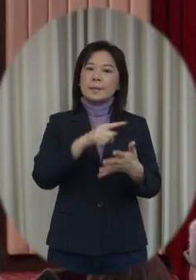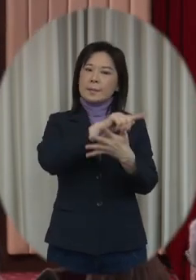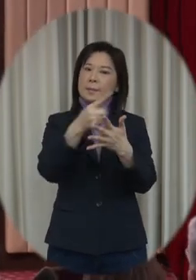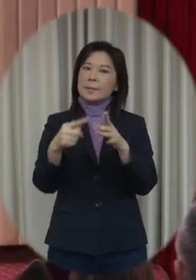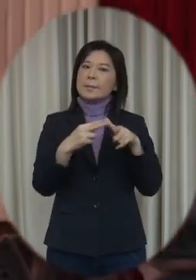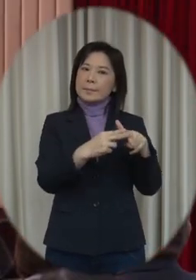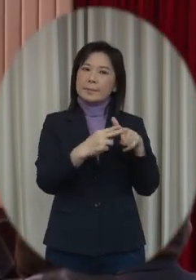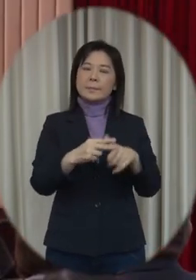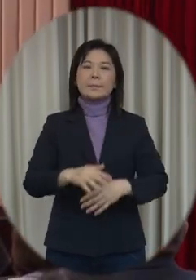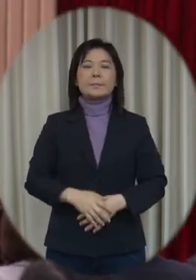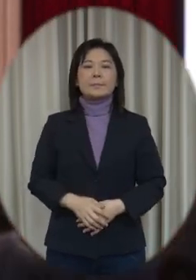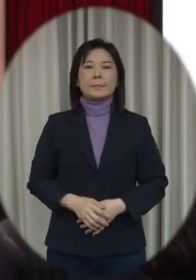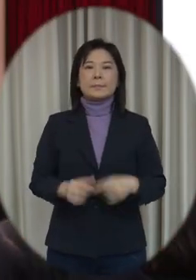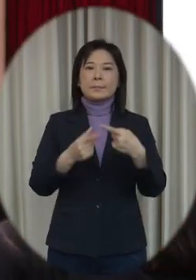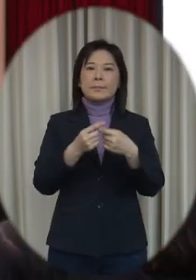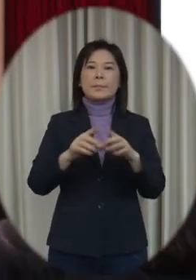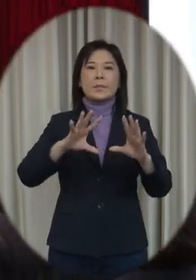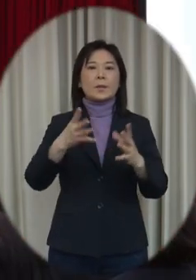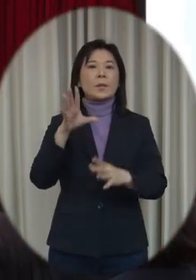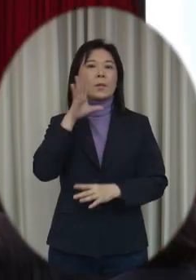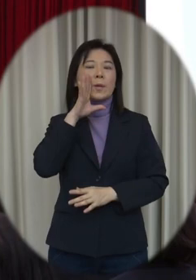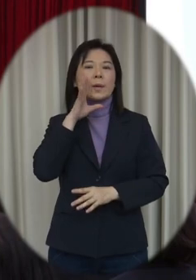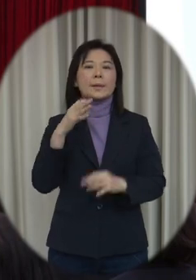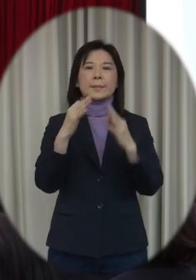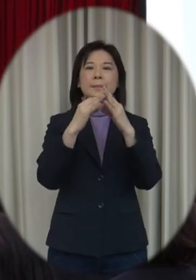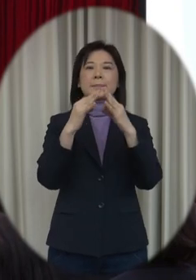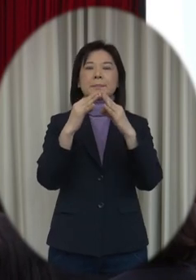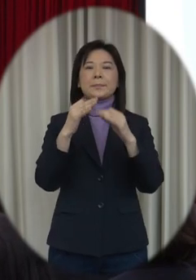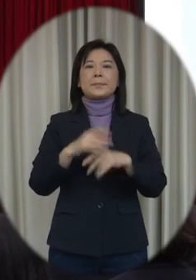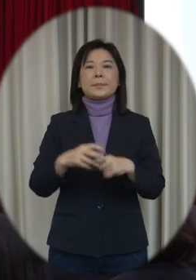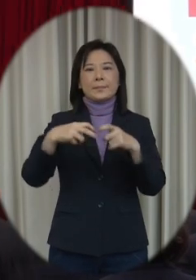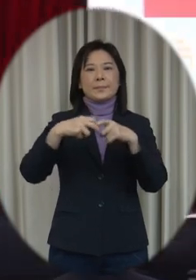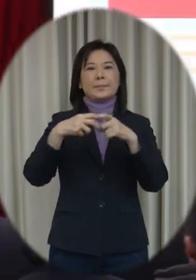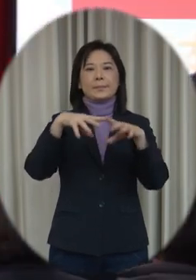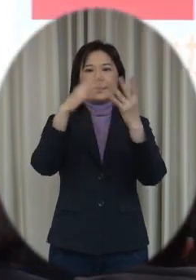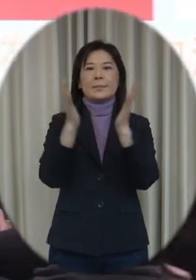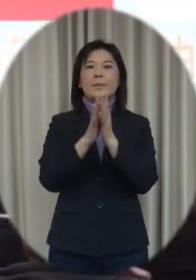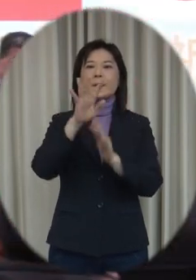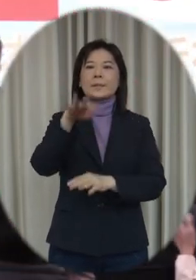绍。首先是国泰金控李长庚总经理、